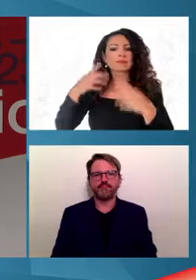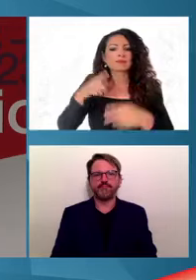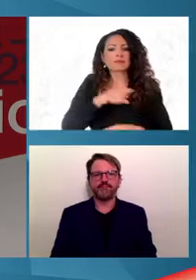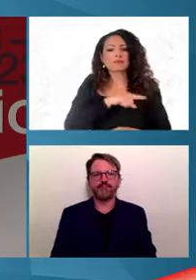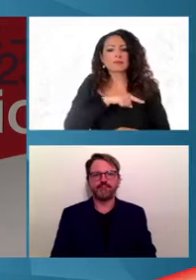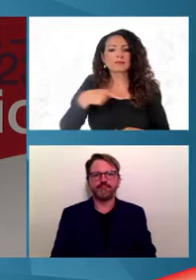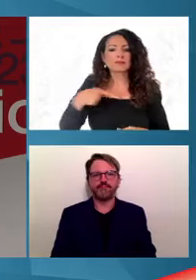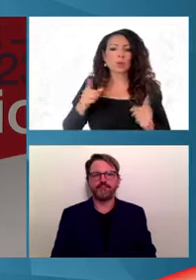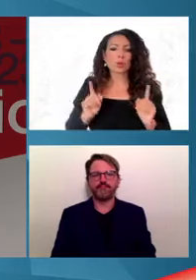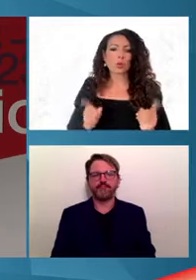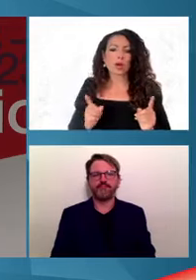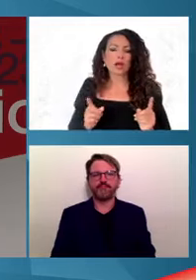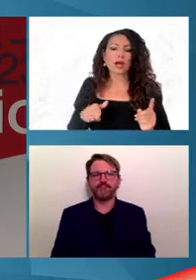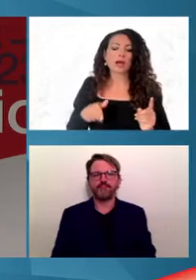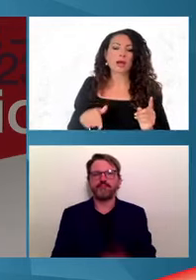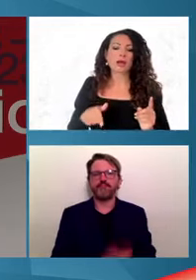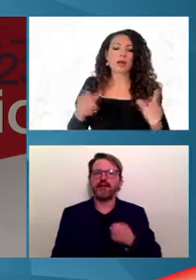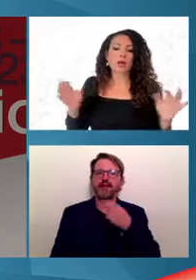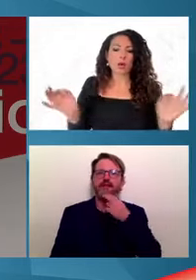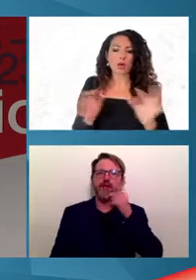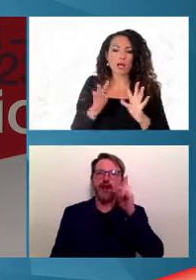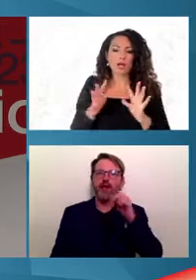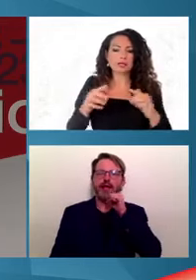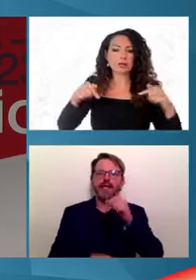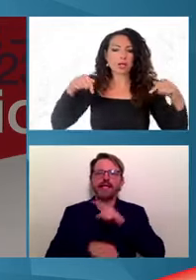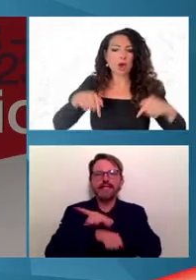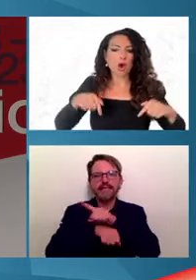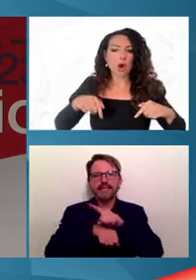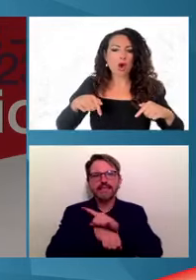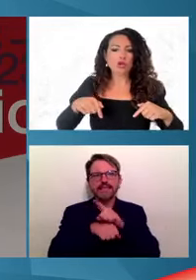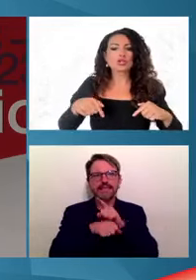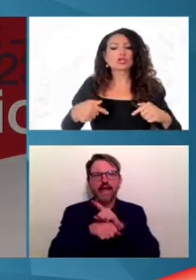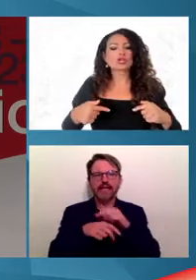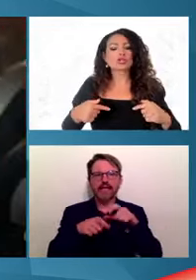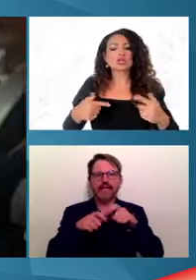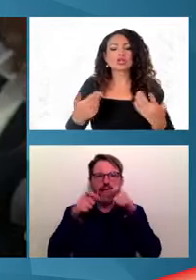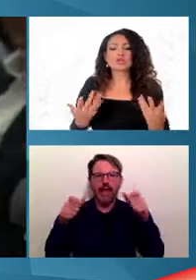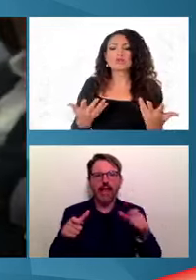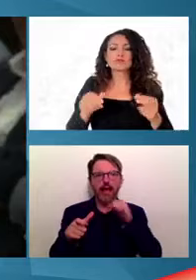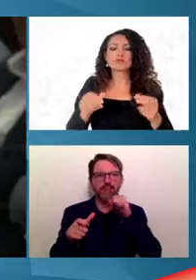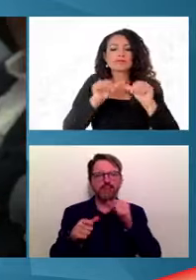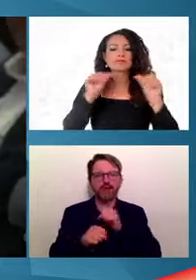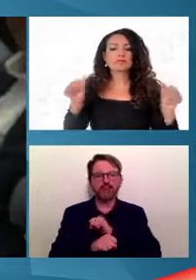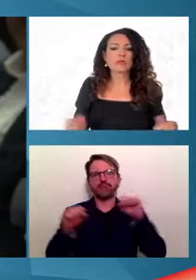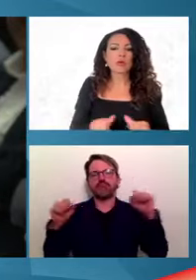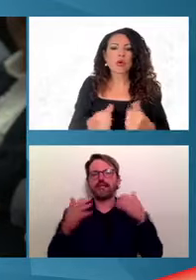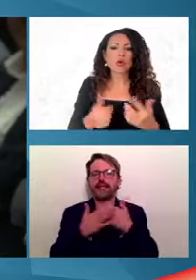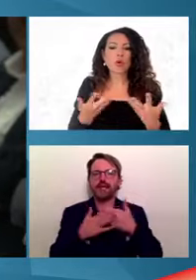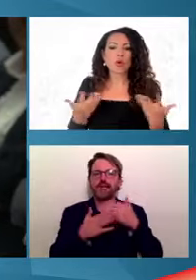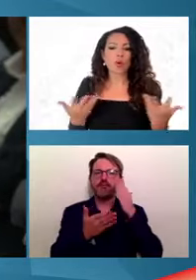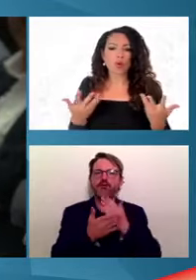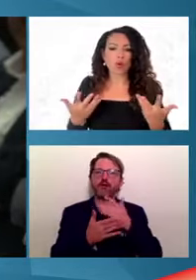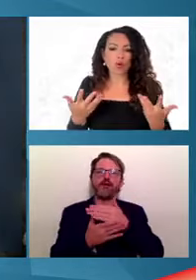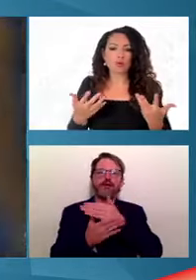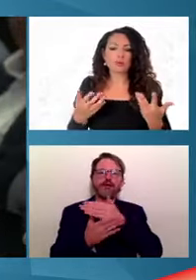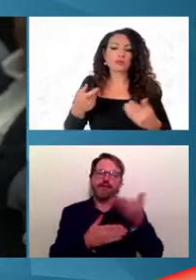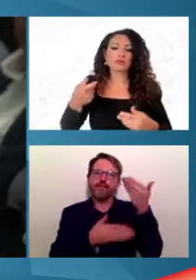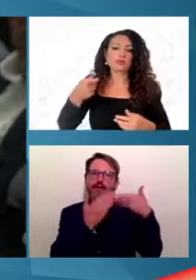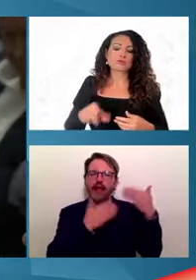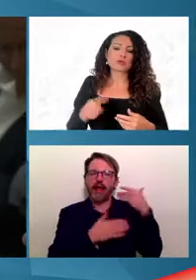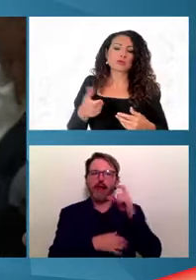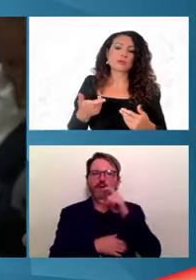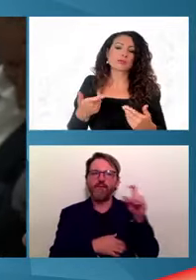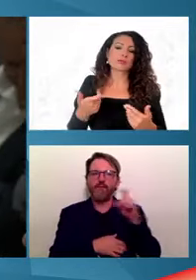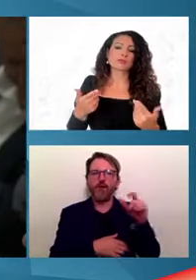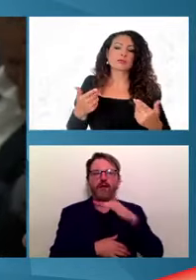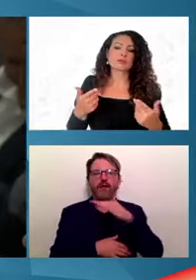nicht sprengen, wir wollten auch nicht das wiederholen, was in den vergangenen Wochen bereits in vielfältiger Weise